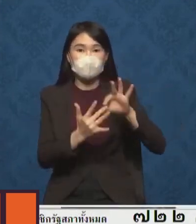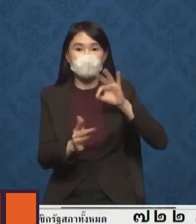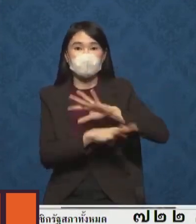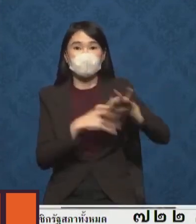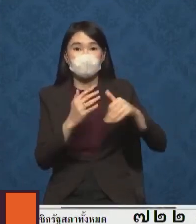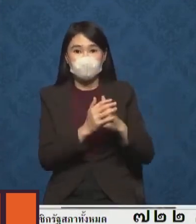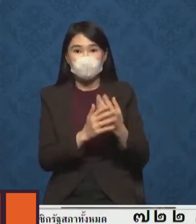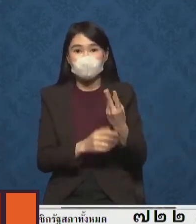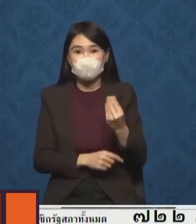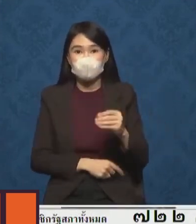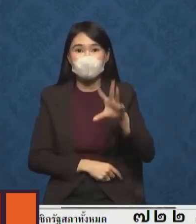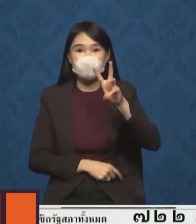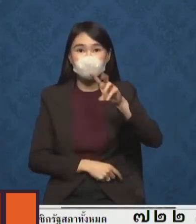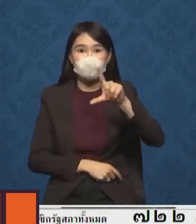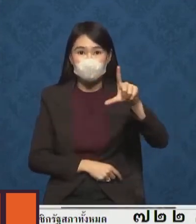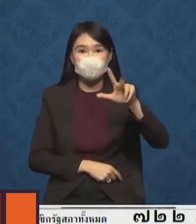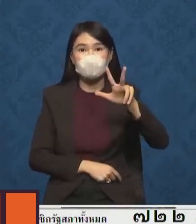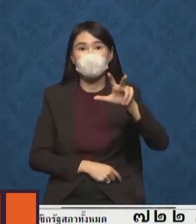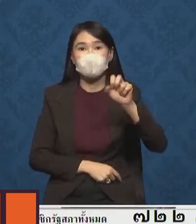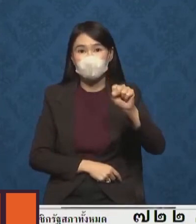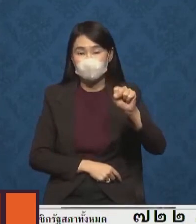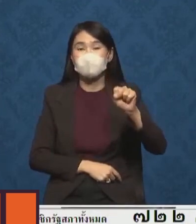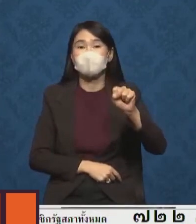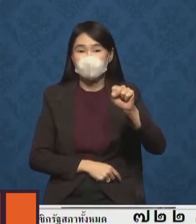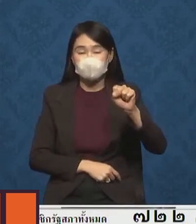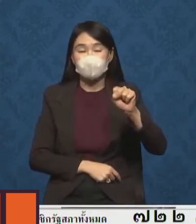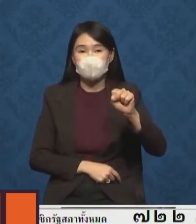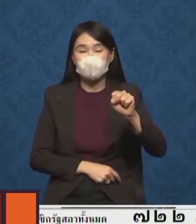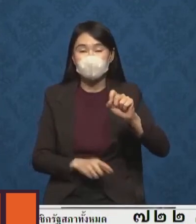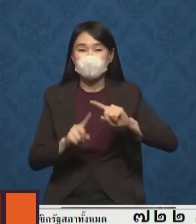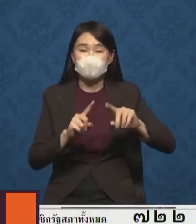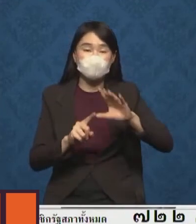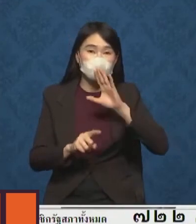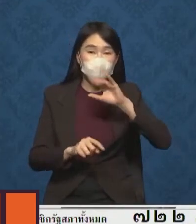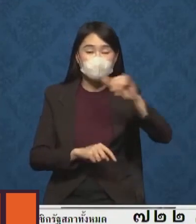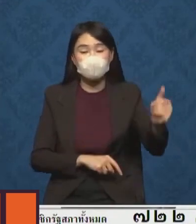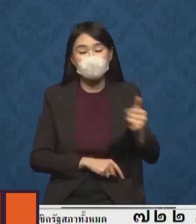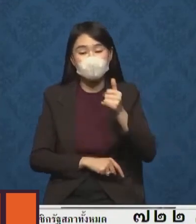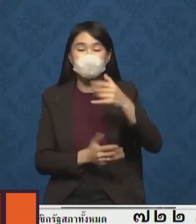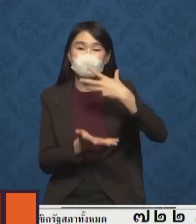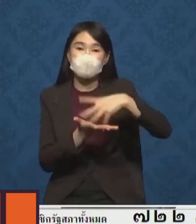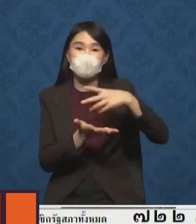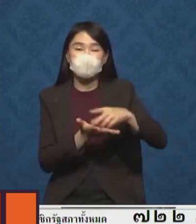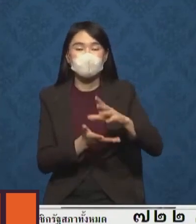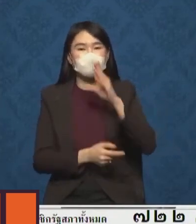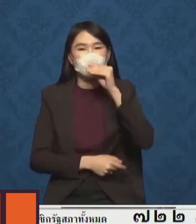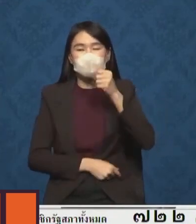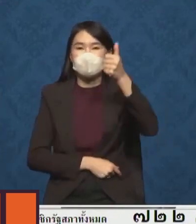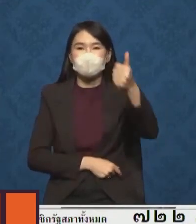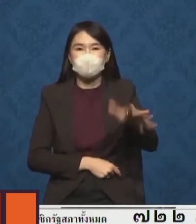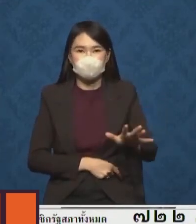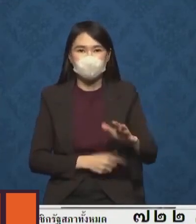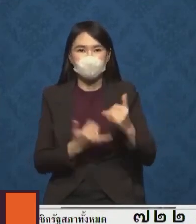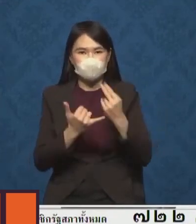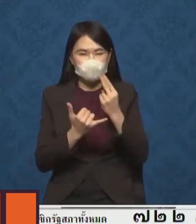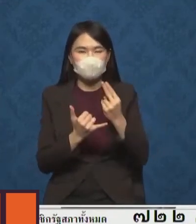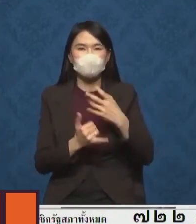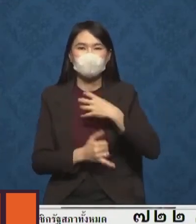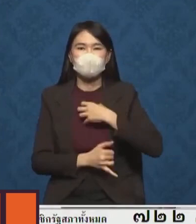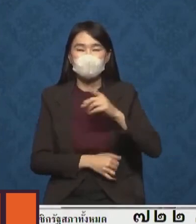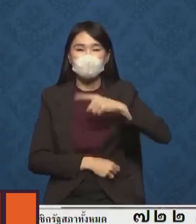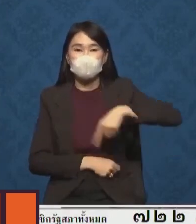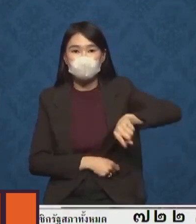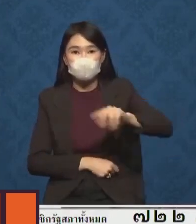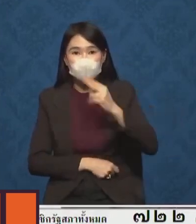ถึงมากกว่า6 ร้าน 3 แสนคนแต่เขามาพูดในที่นี้ไม่ได้เขามาพูดเพื่อรักษา